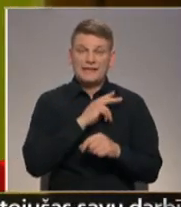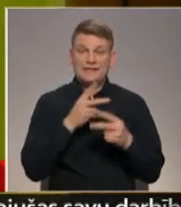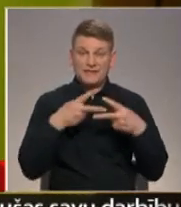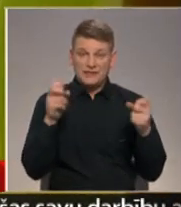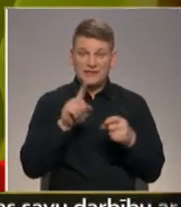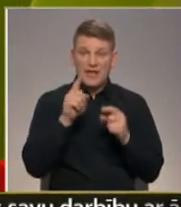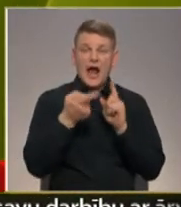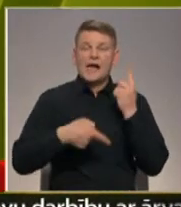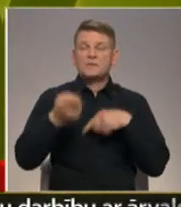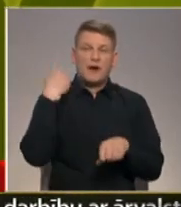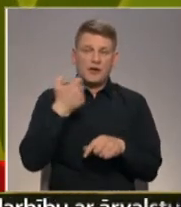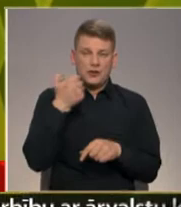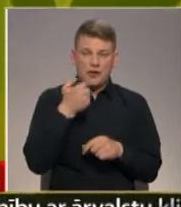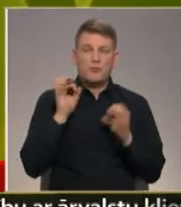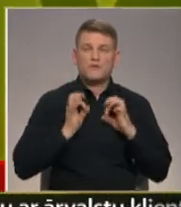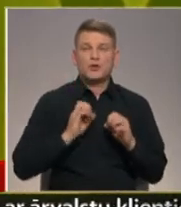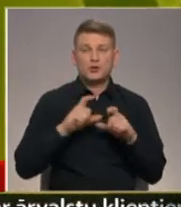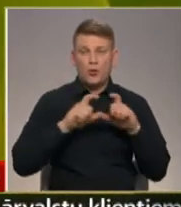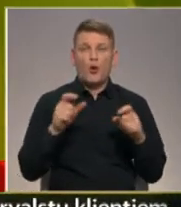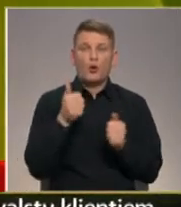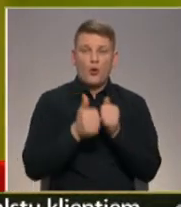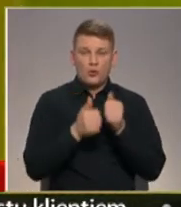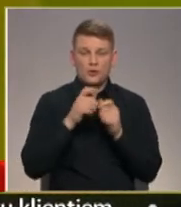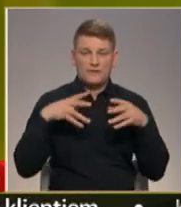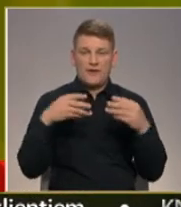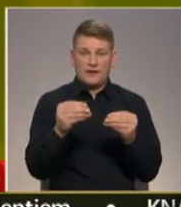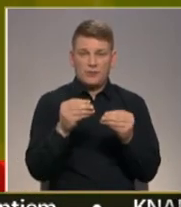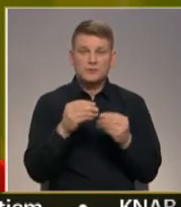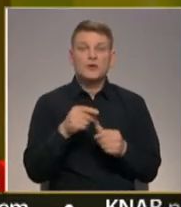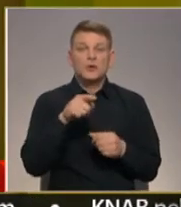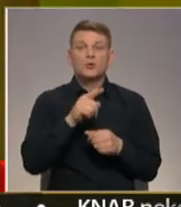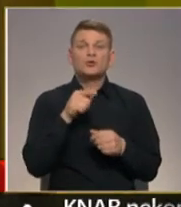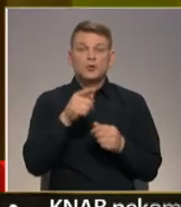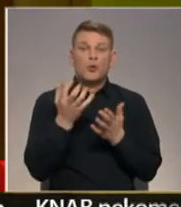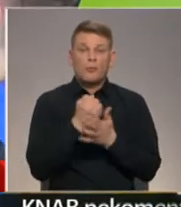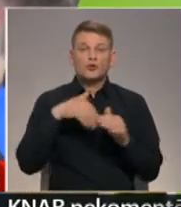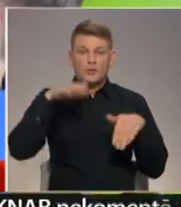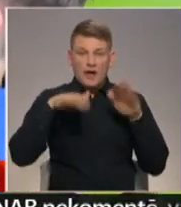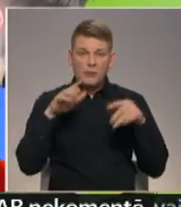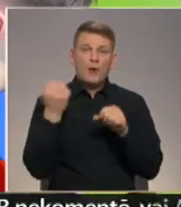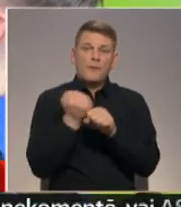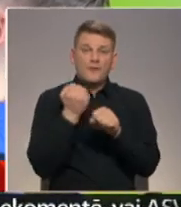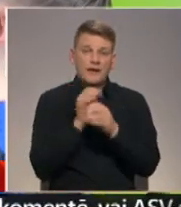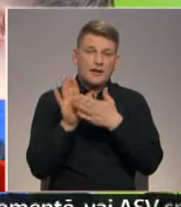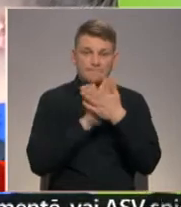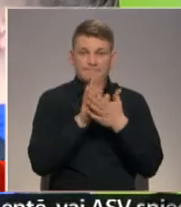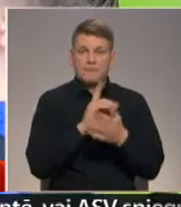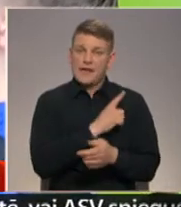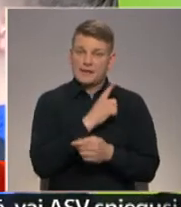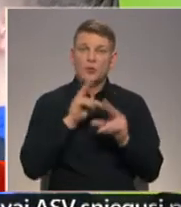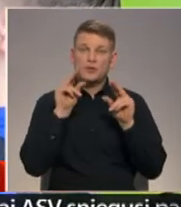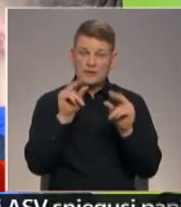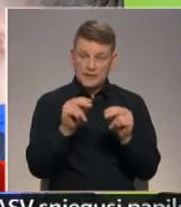ir aizpagājušā gada profesionālo skolu konkursantu veikums, bet šoreiz topošajiem krāsotājiem un apdaras darba meistriem